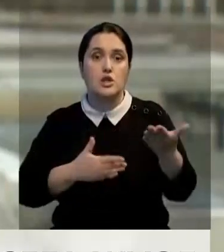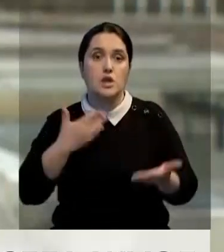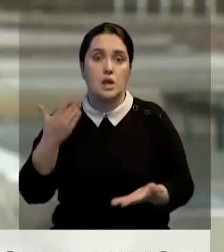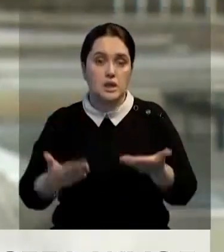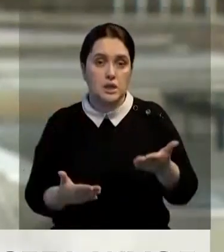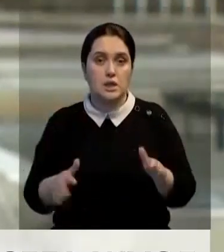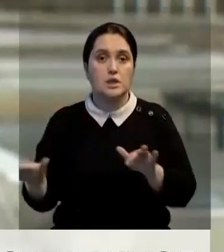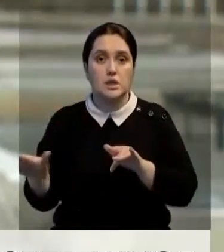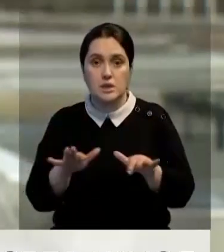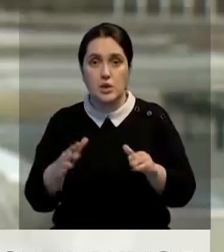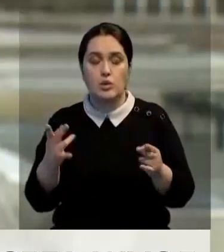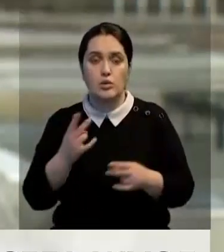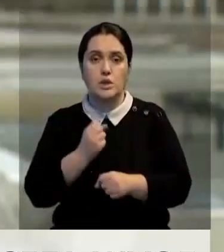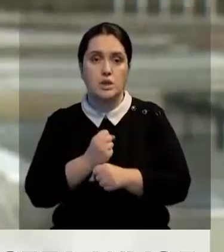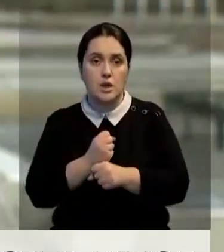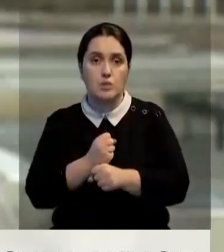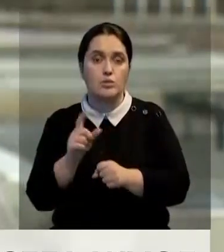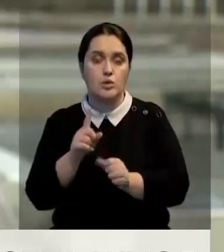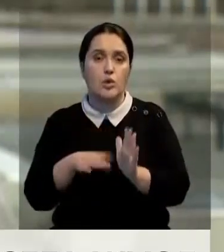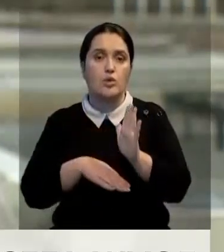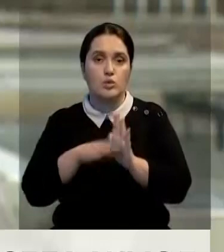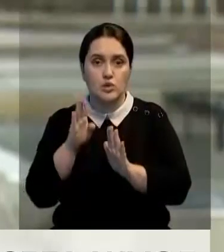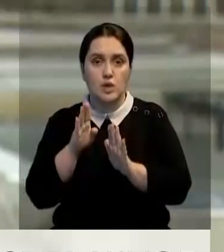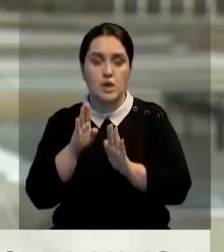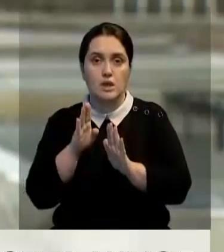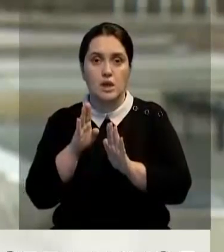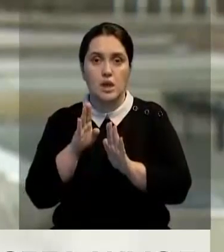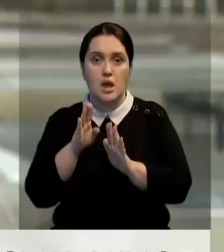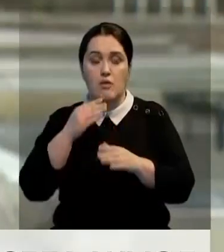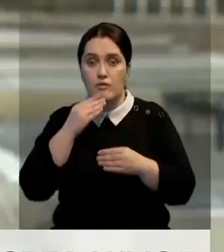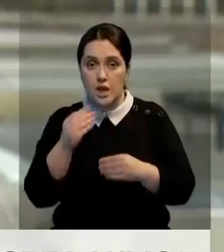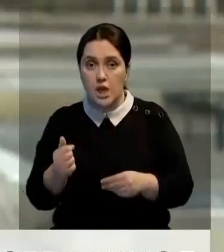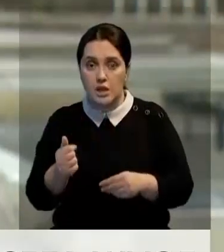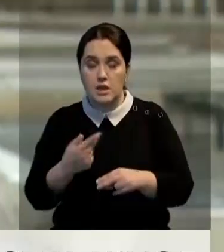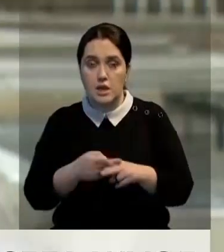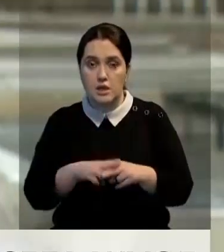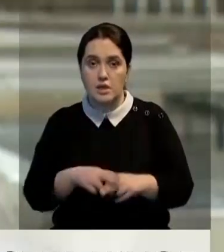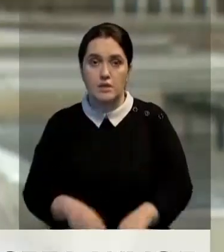действия, которые необходимо делать для того, чтобы улучшать вот эти моменты, влиять на эти моменты.